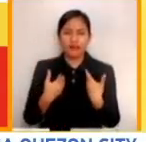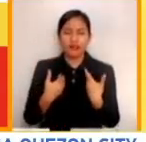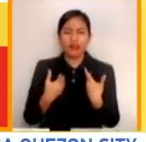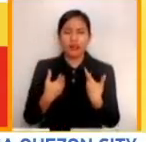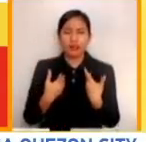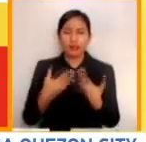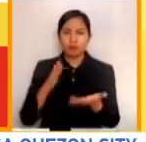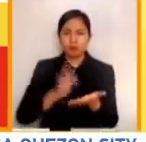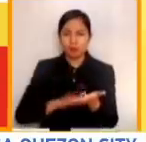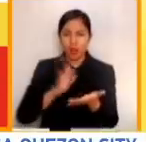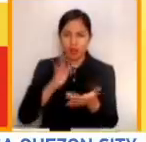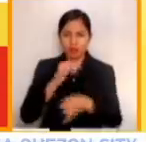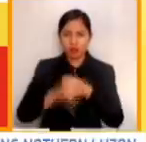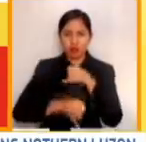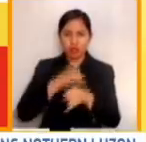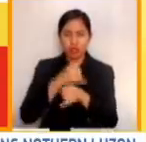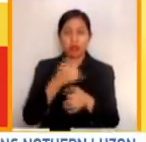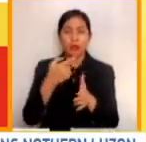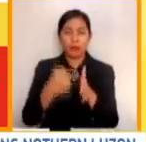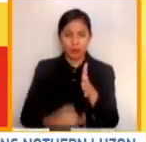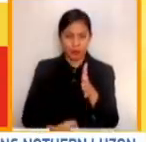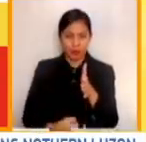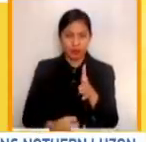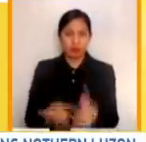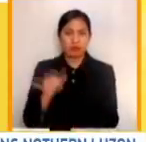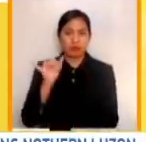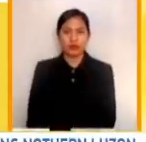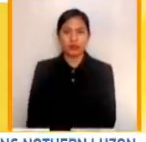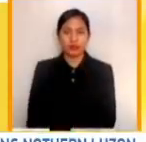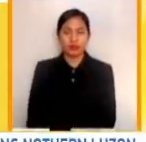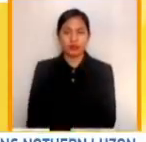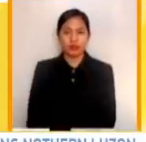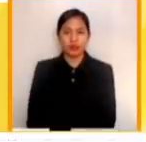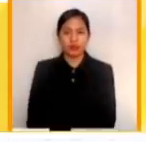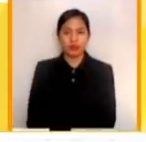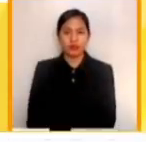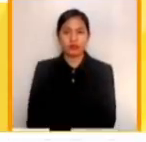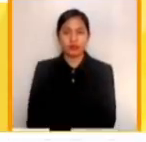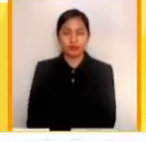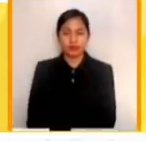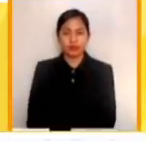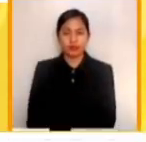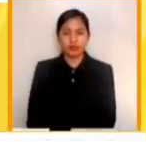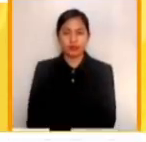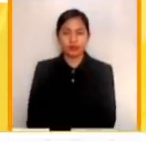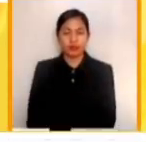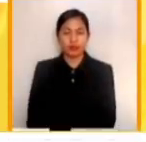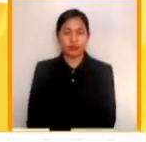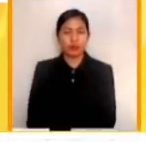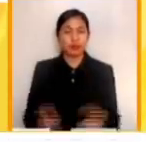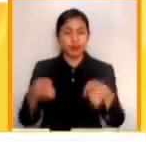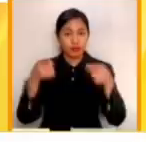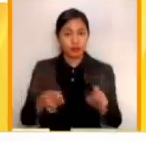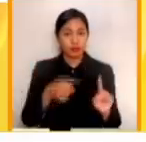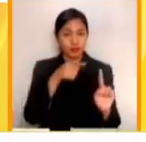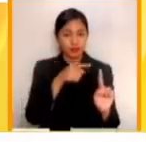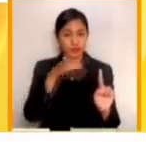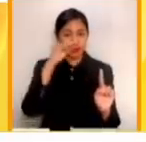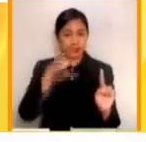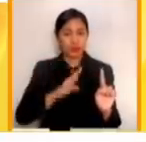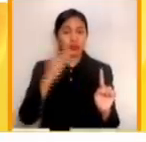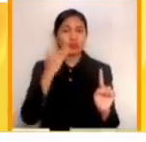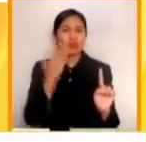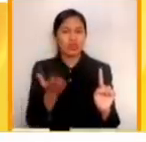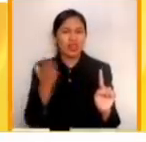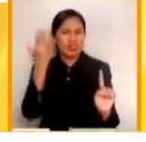balita. Corinne Katibayan, Buong Puso para sa Pilipinas. Patay isang lalaki matapos pagbabarilin ng di pa nakikilalang